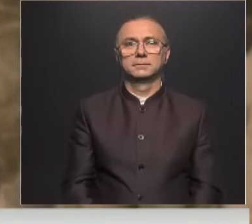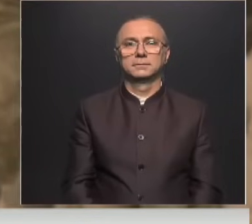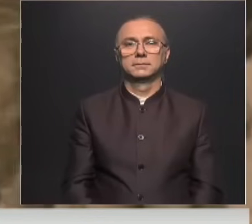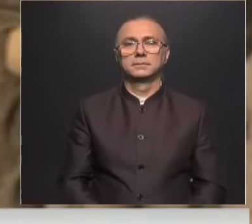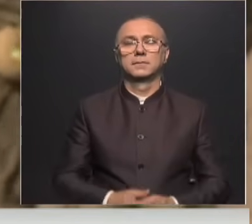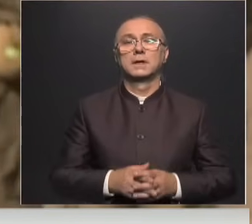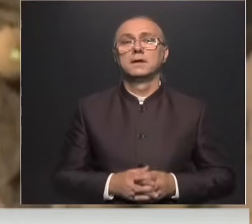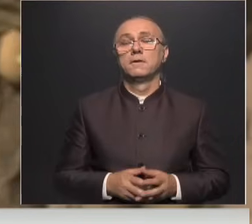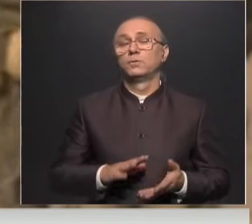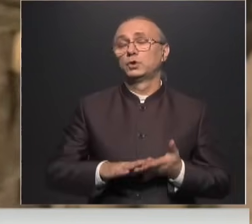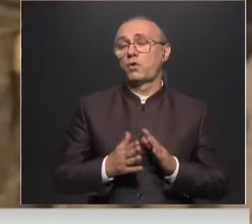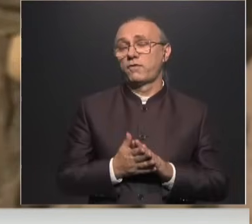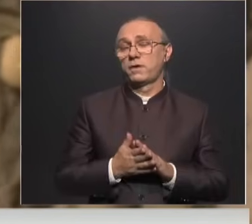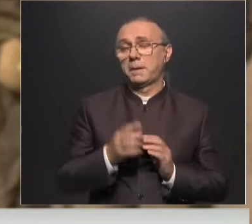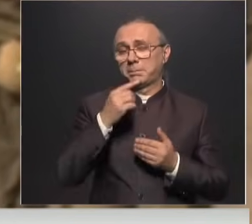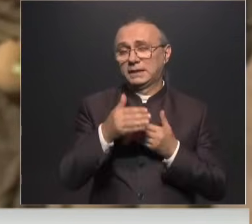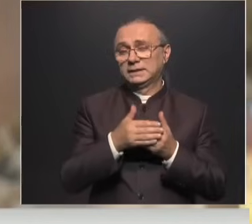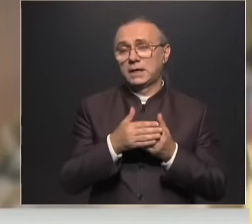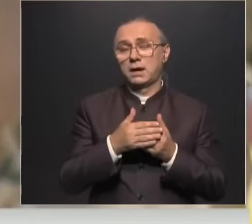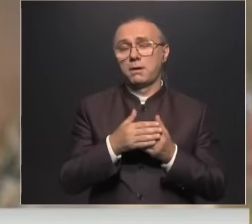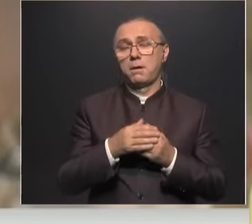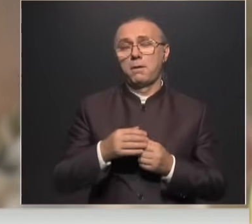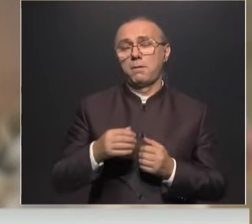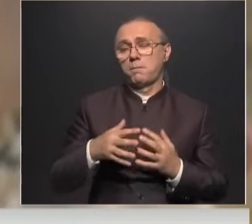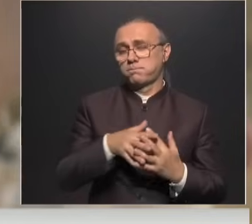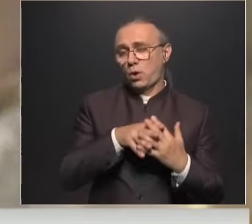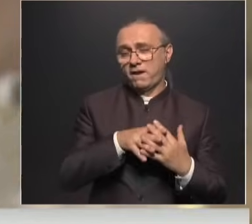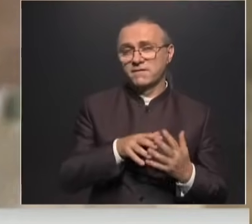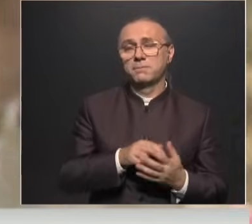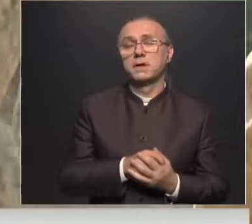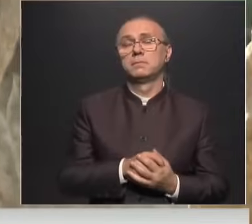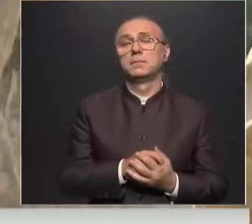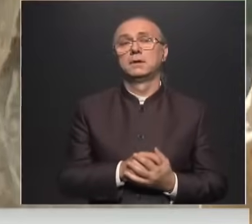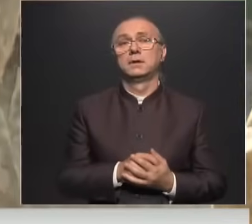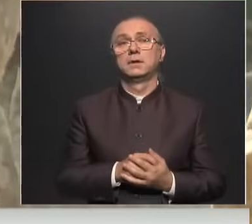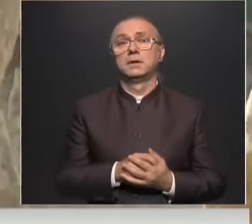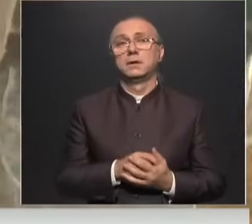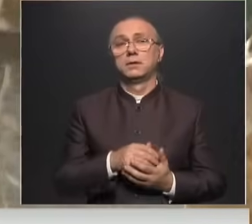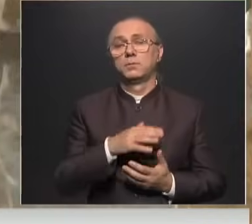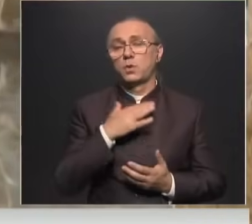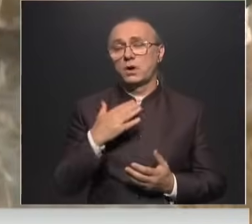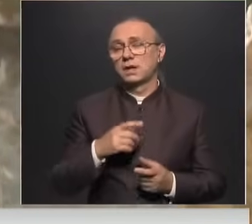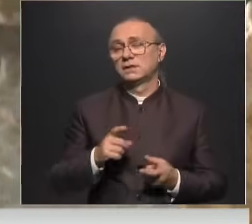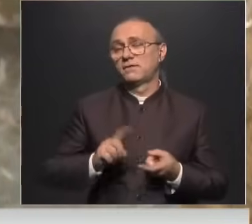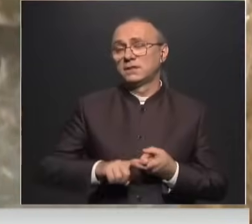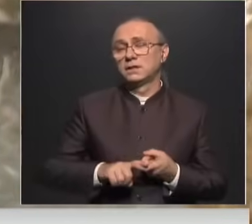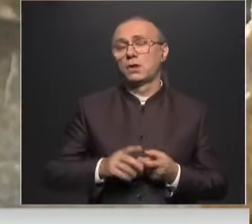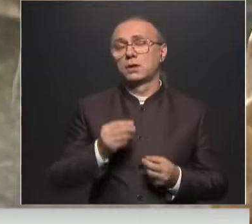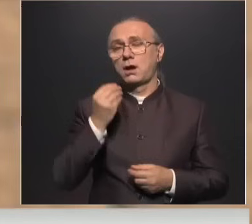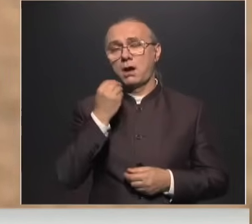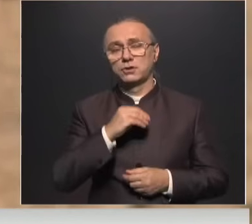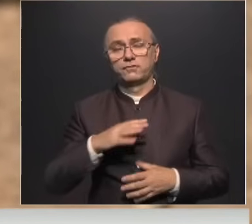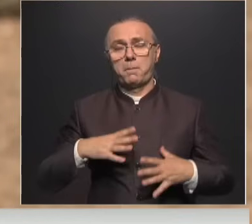проехать. Здесь в условиях приближенных к боевым, приближенным в буквальном смысле слова, Многое зависит от качества